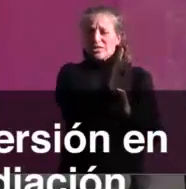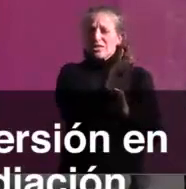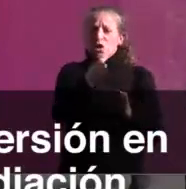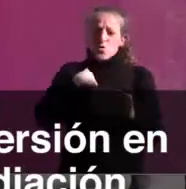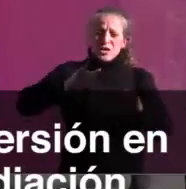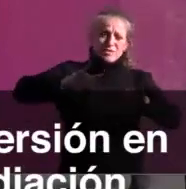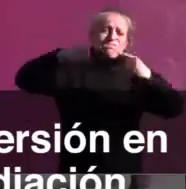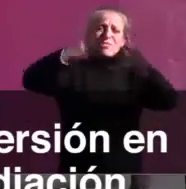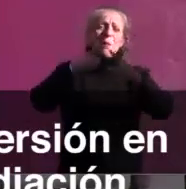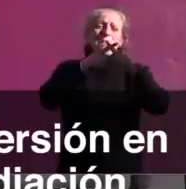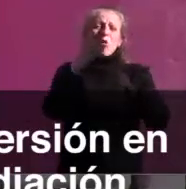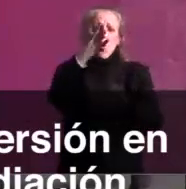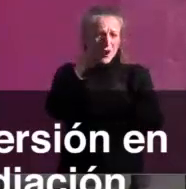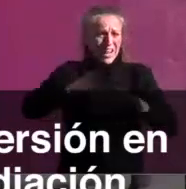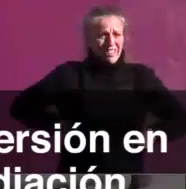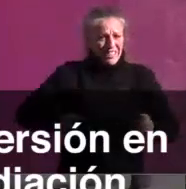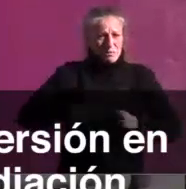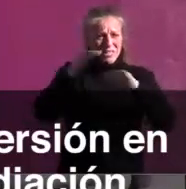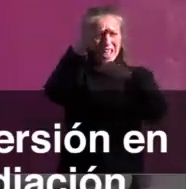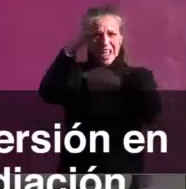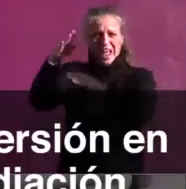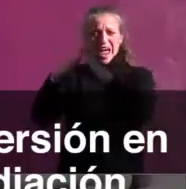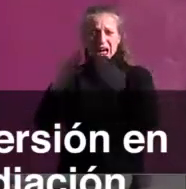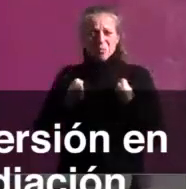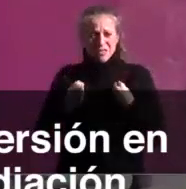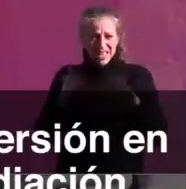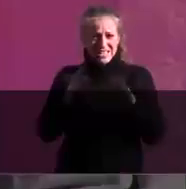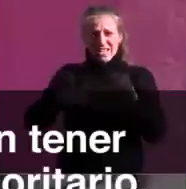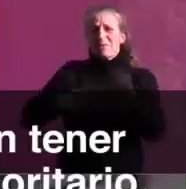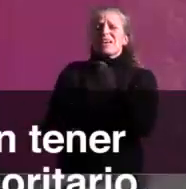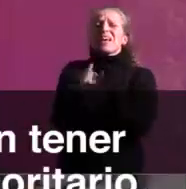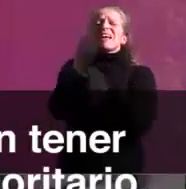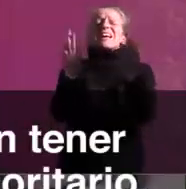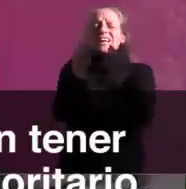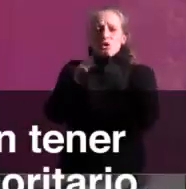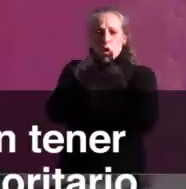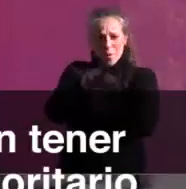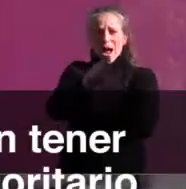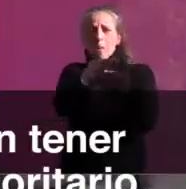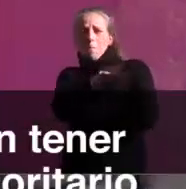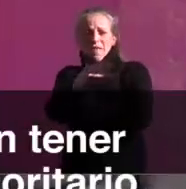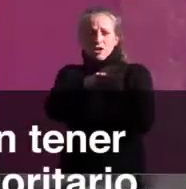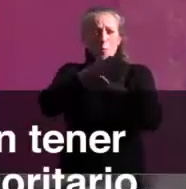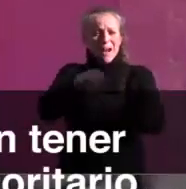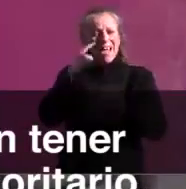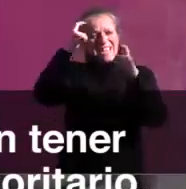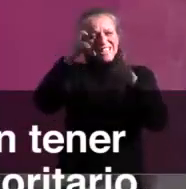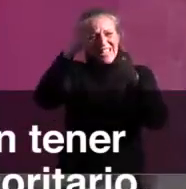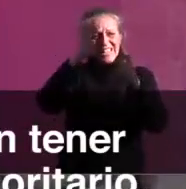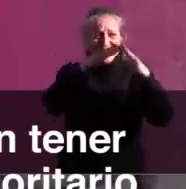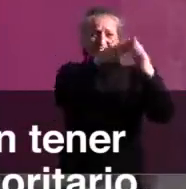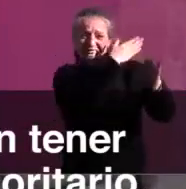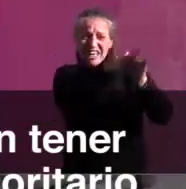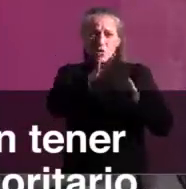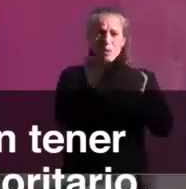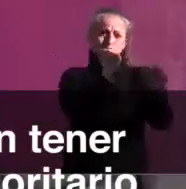4 la despesa en habitatge i hem creat una unitat de mediació que ha evitat més de 2.000 desnonaments, sense tenir